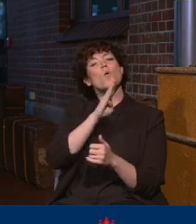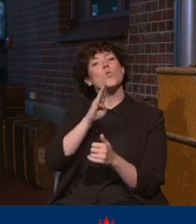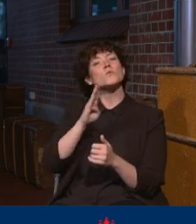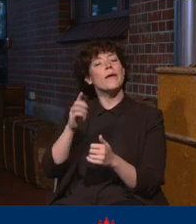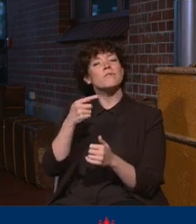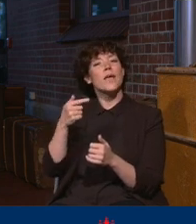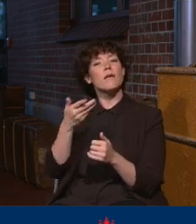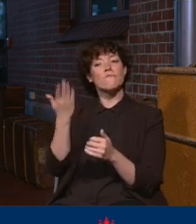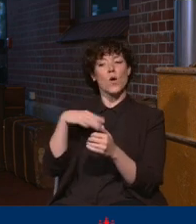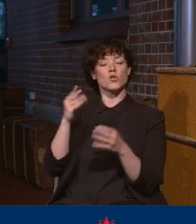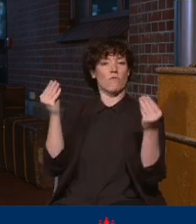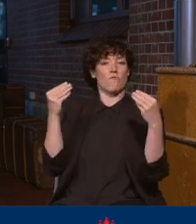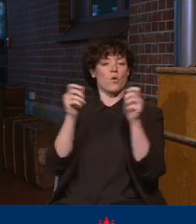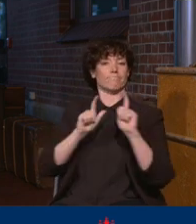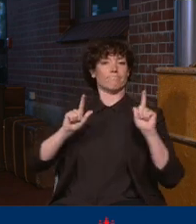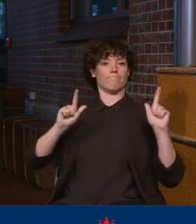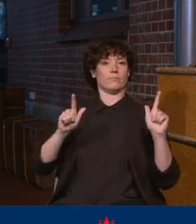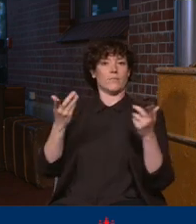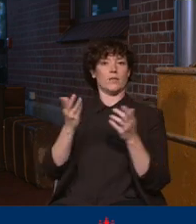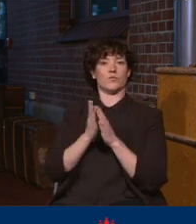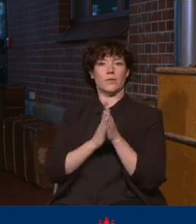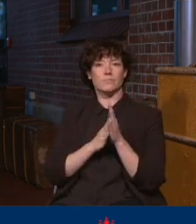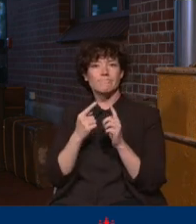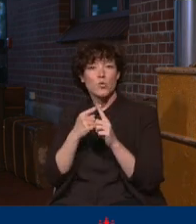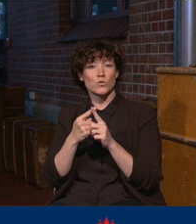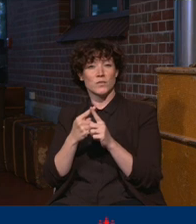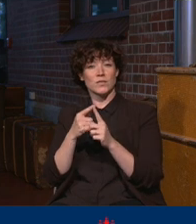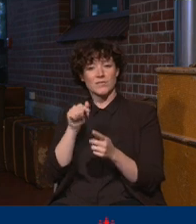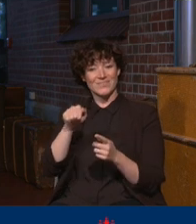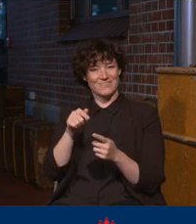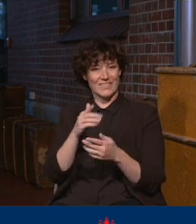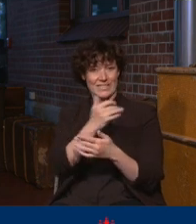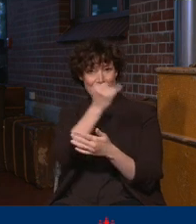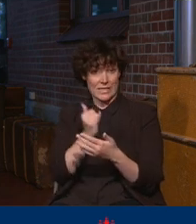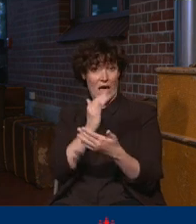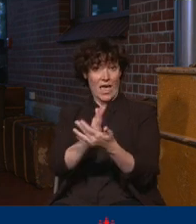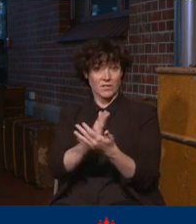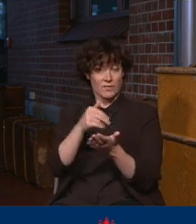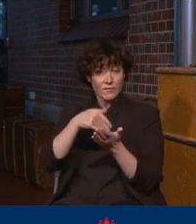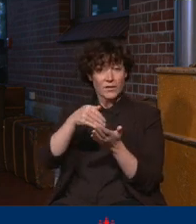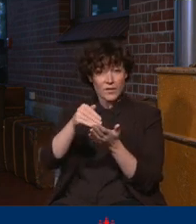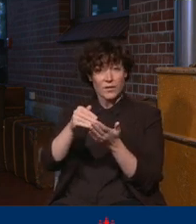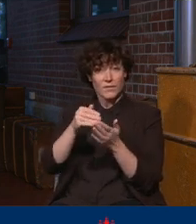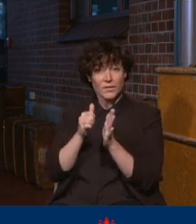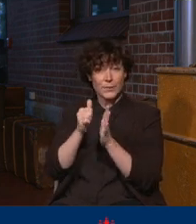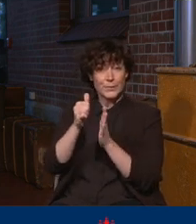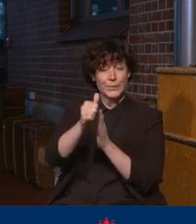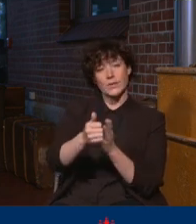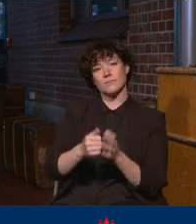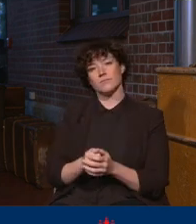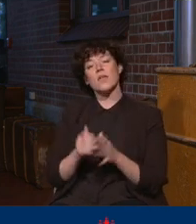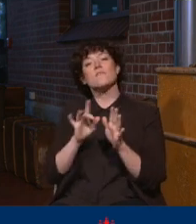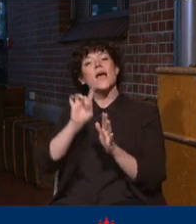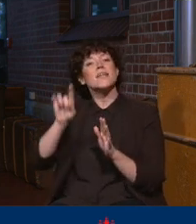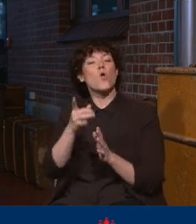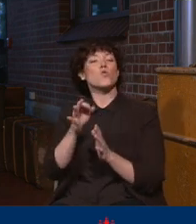sozusagen den optimismus dass wir bis ende des jahres das jetzt sehr weit vorangetrieben haben vielleicht sieht sich das auch noch mal irgendwie in